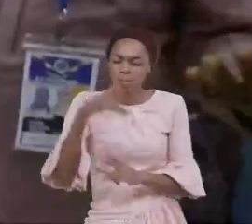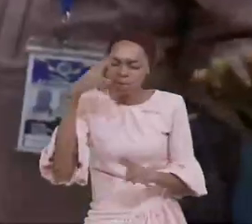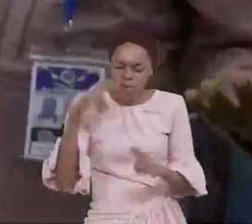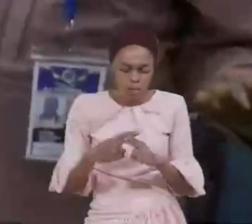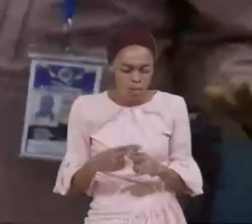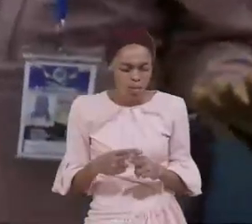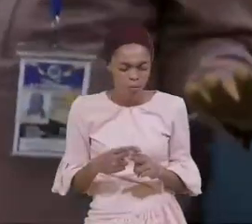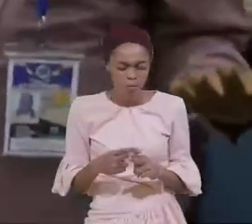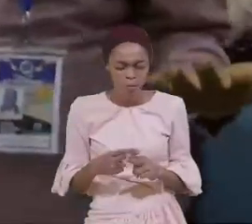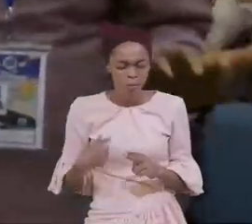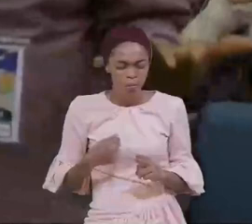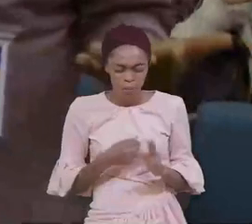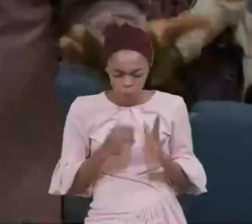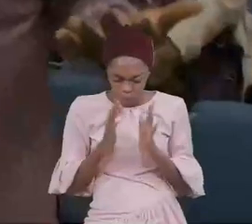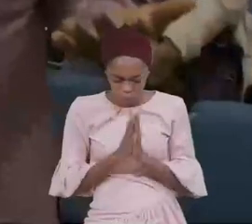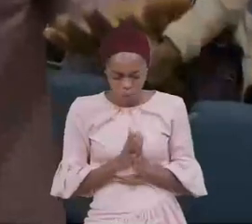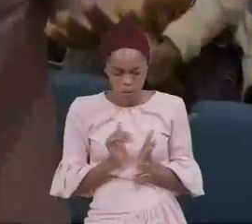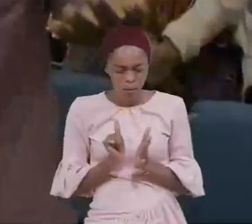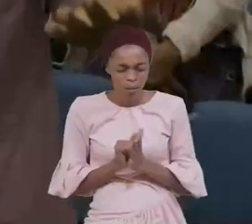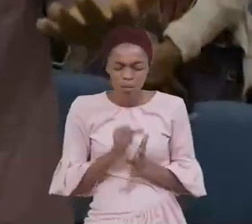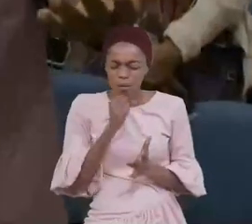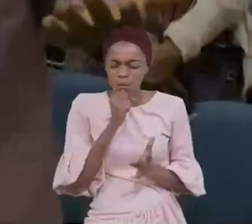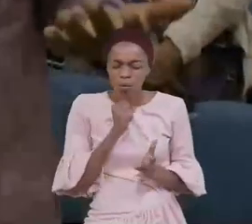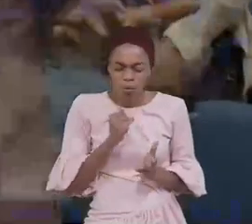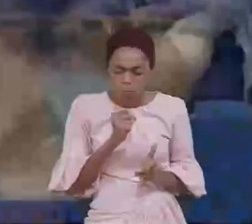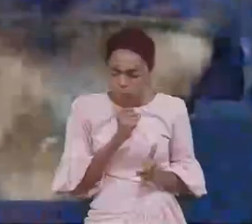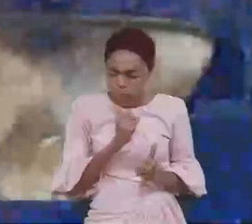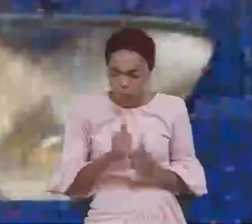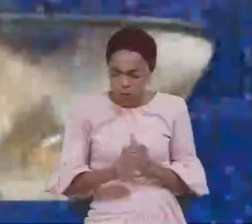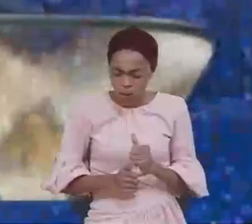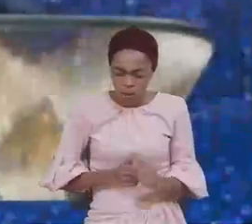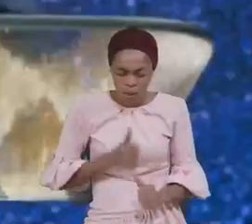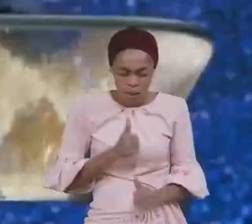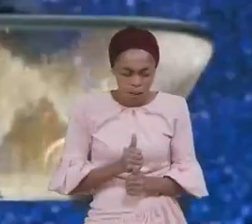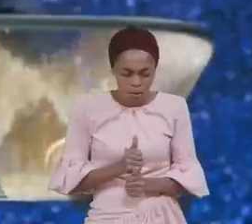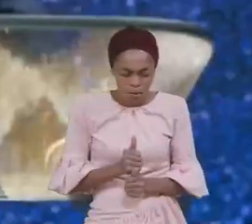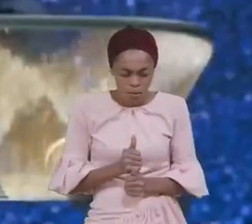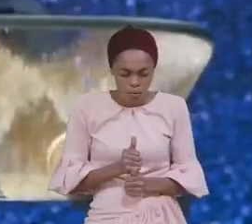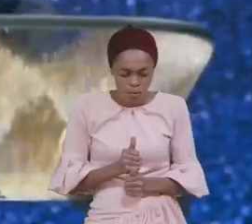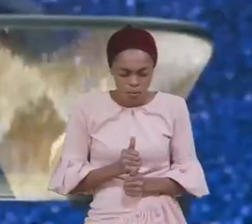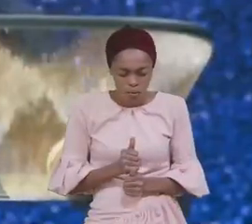que le passé au nom de Jésus-Christ. Nous prions qu'à la vieillesse,